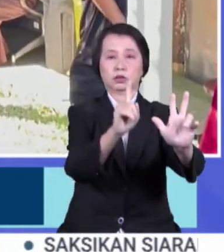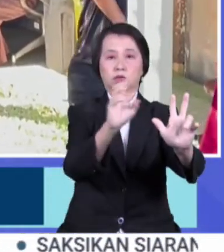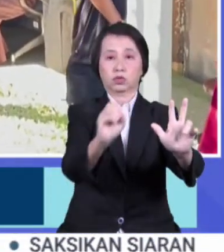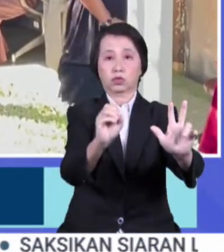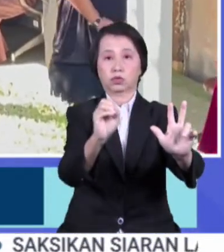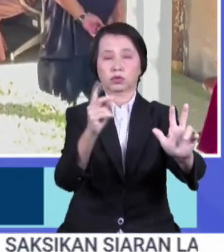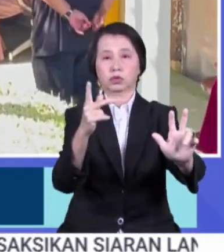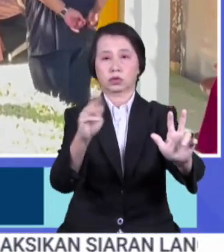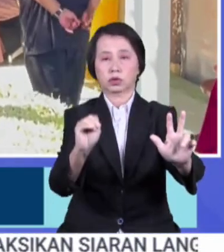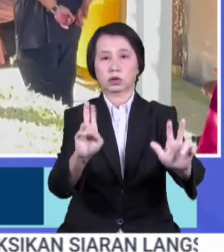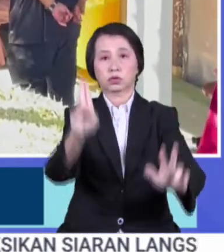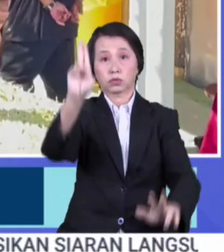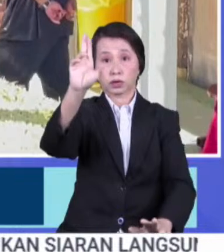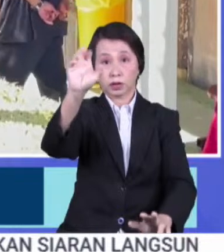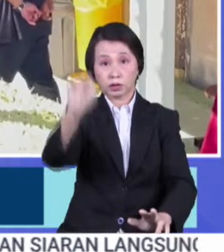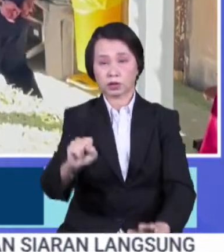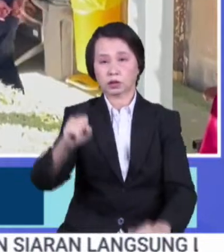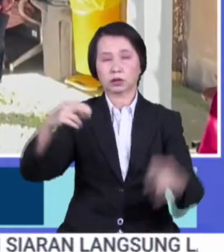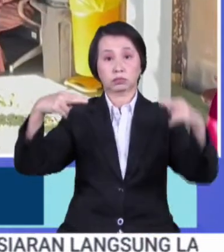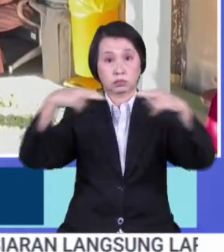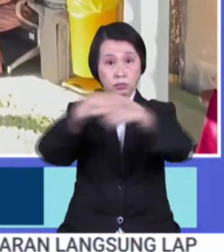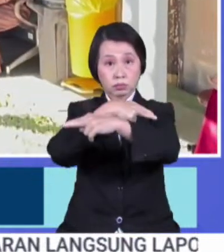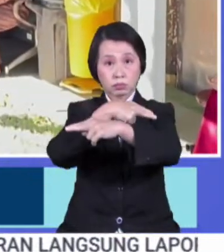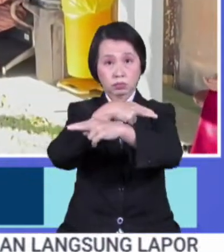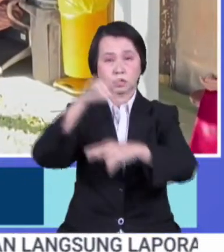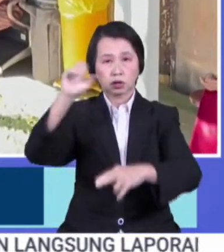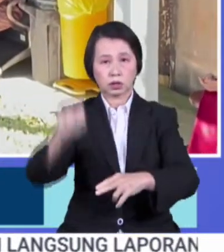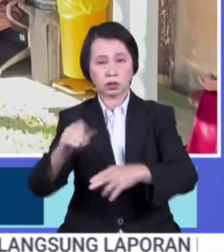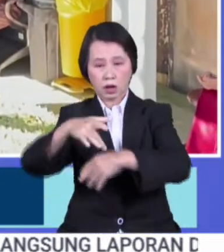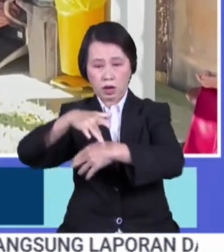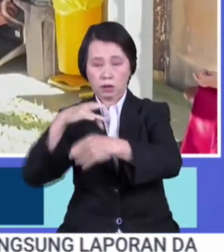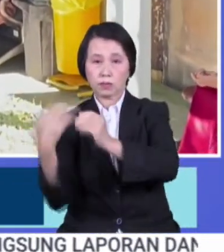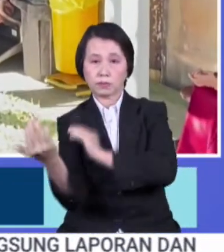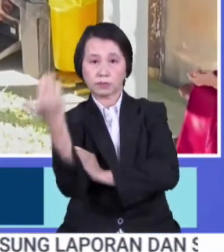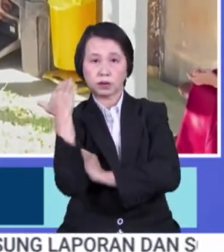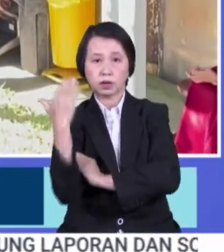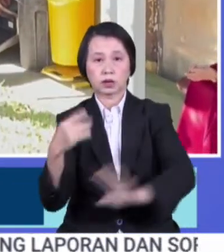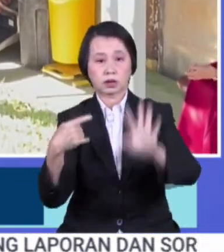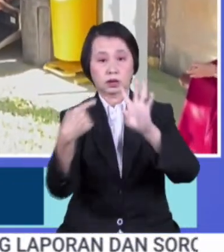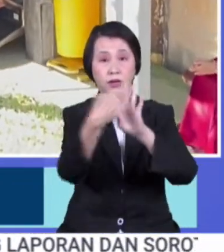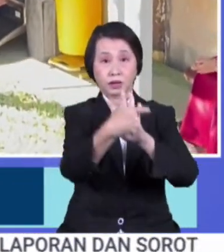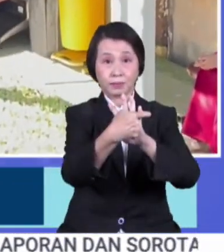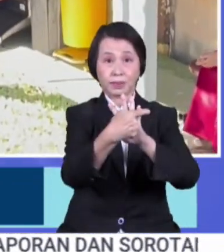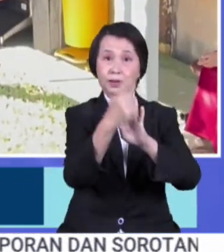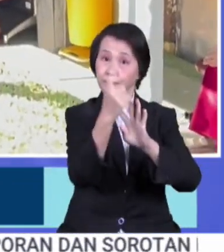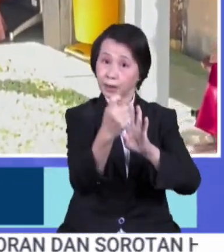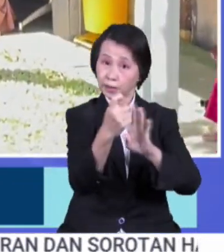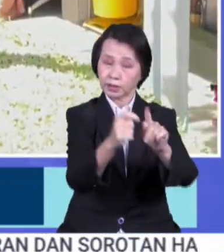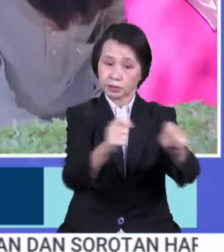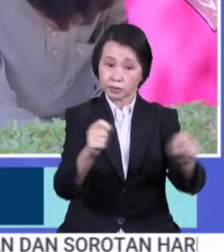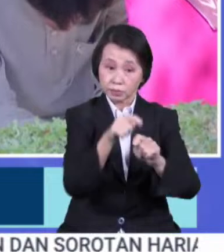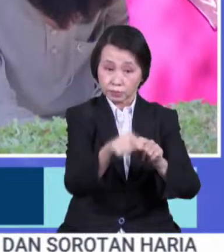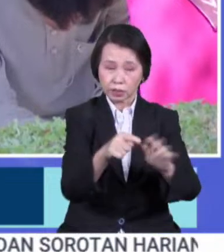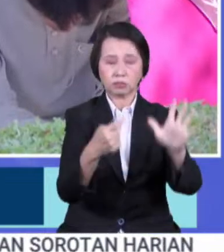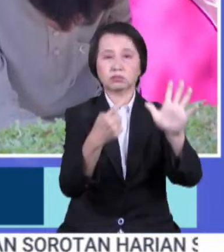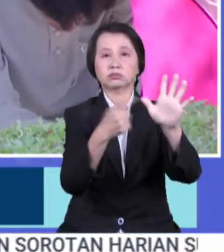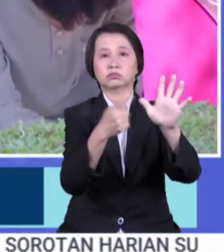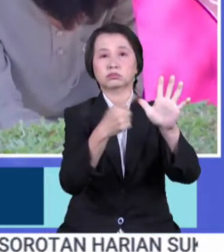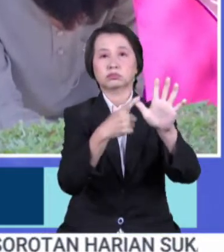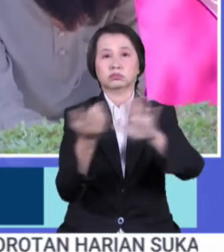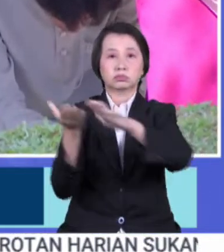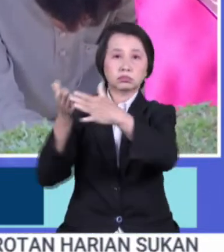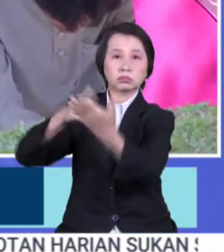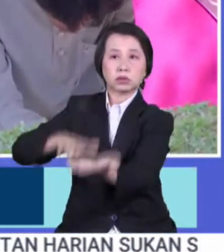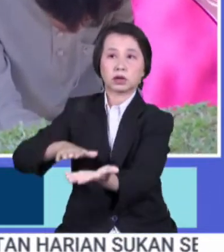310.2 Lebuh Raya Utara Selatan Plus arah selatan awal pagi tadi. 4 orang maut di tempat kejadian manakala seorang lagi mangsa